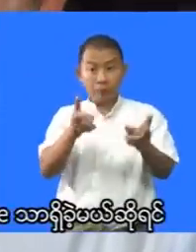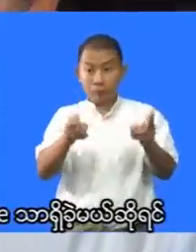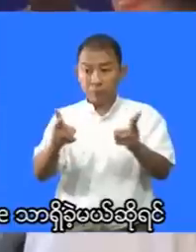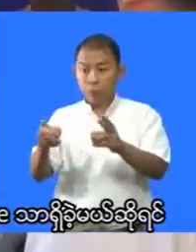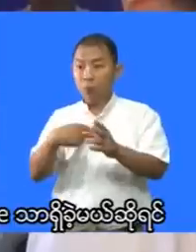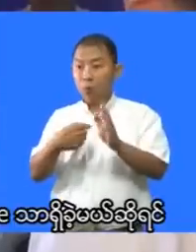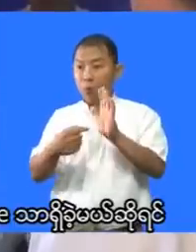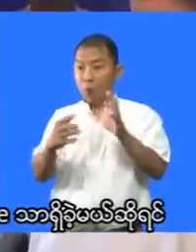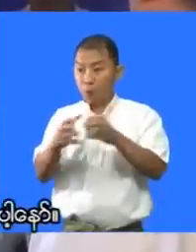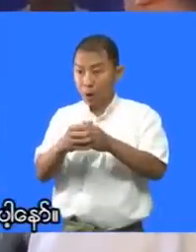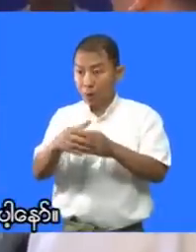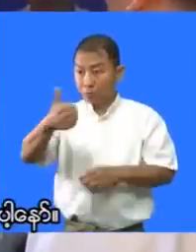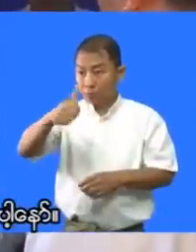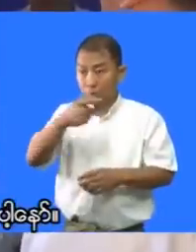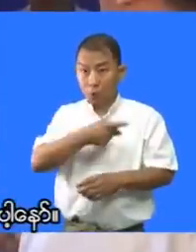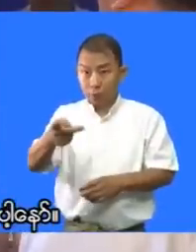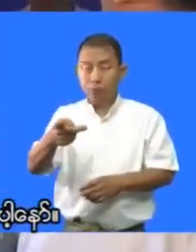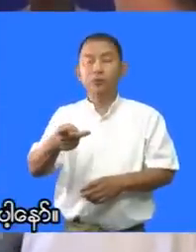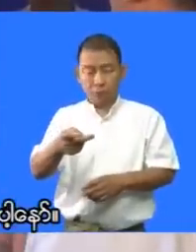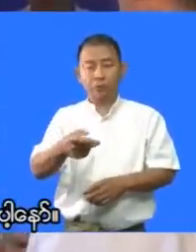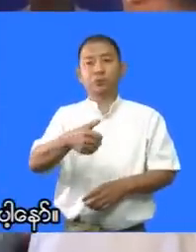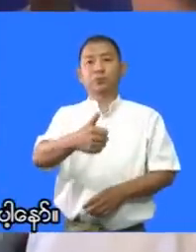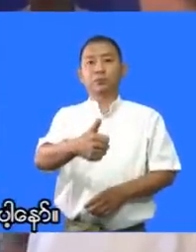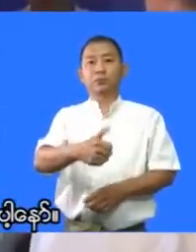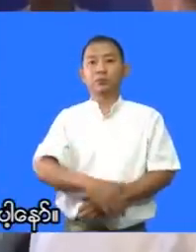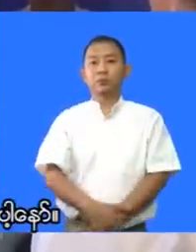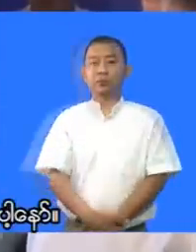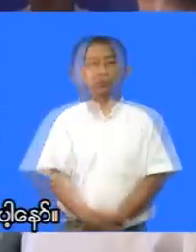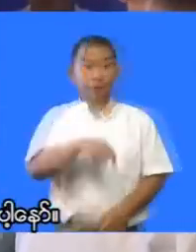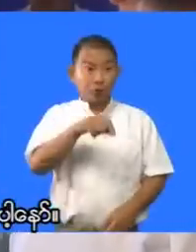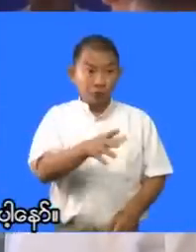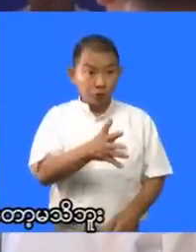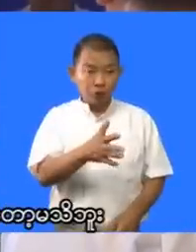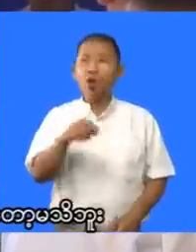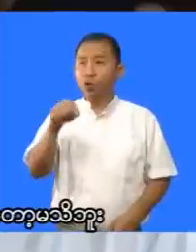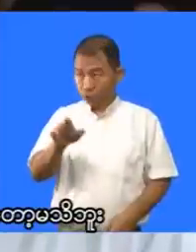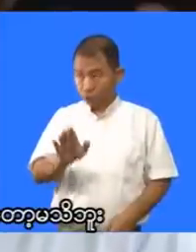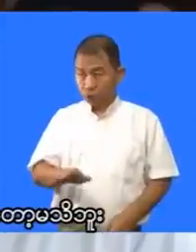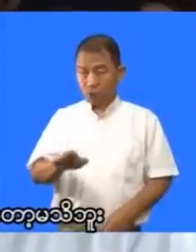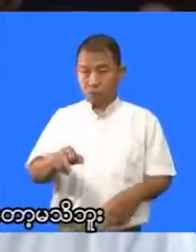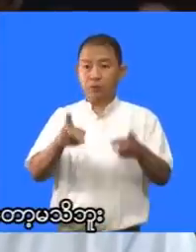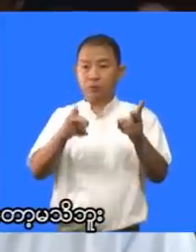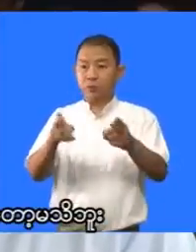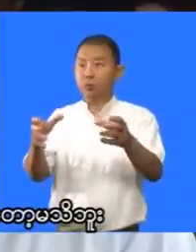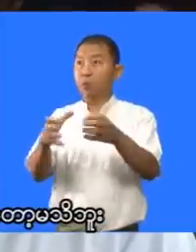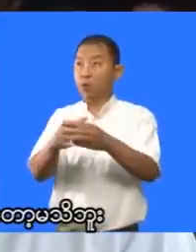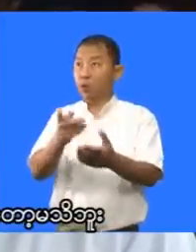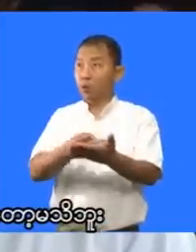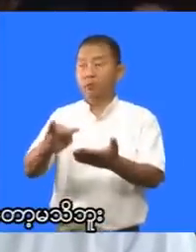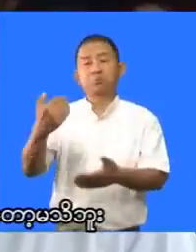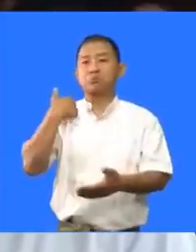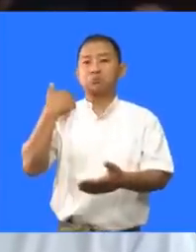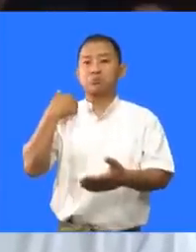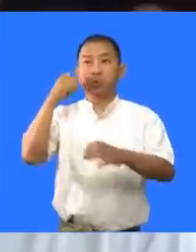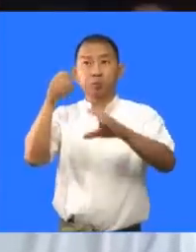တ်မှတ်ထားတဲ့ sensor survey data ရရင်သူတို့ပြကျင်တဲ့ area လိုက်ကျွန်တော်တို့ကပြသောက်ခွင့်ပေးသွားမှာ အခုချိန်ထိတော့မရှိဘူးနော် အခုလောလောဆယ်တော့ရှိတယ်ဗျ sensor pass